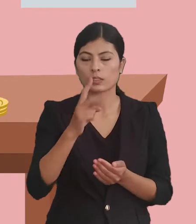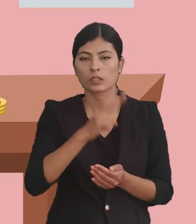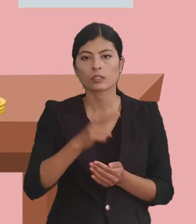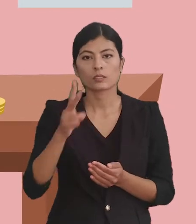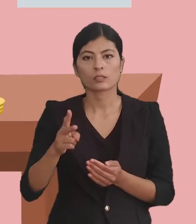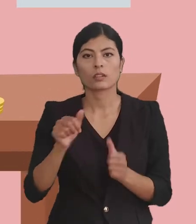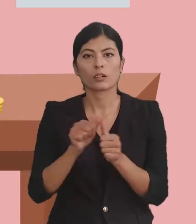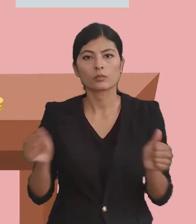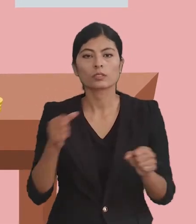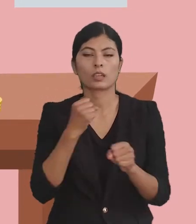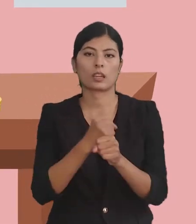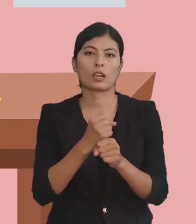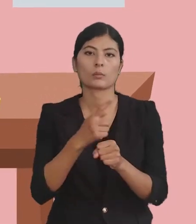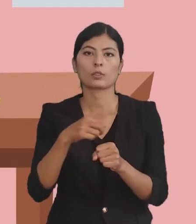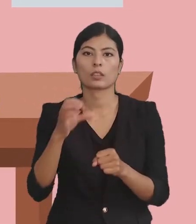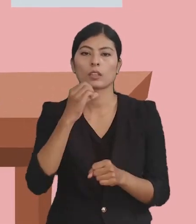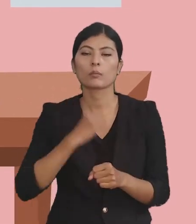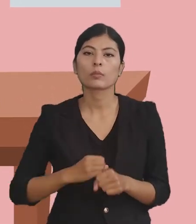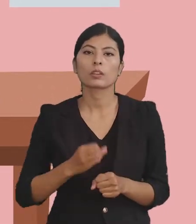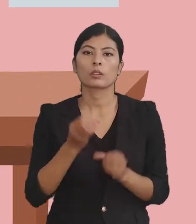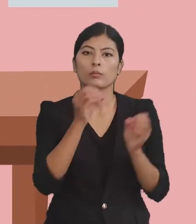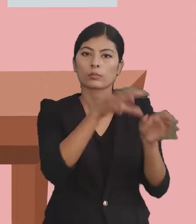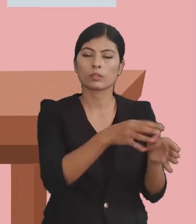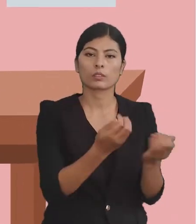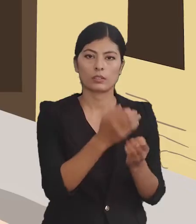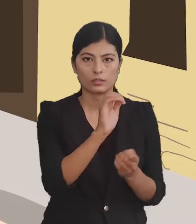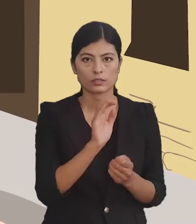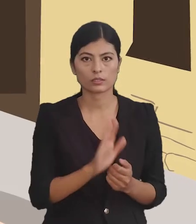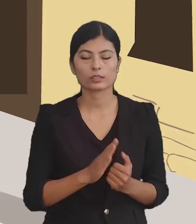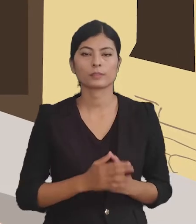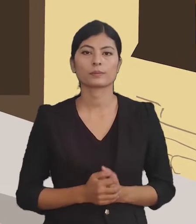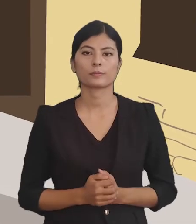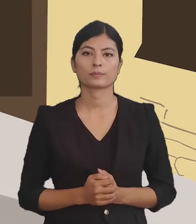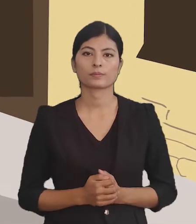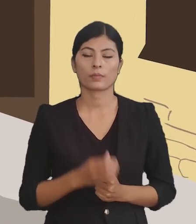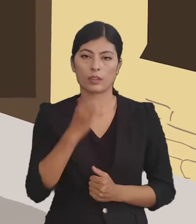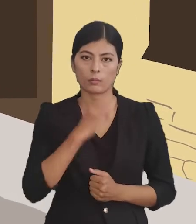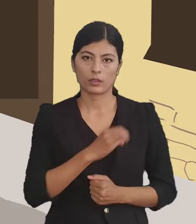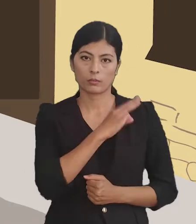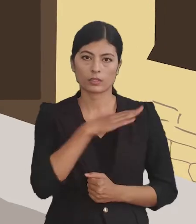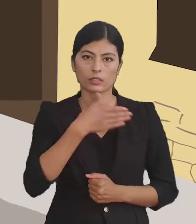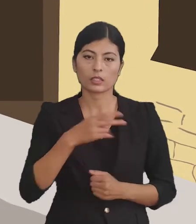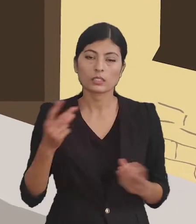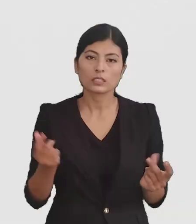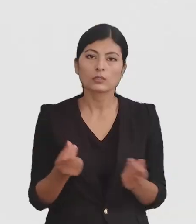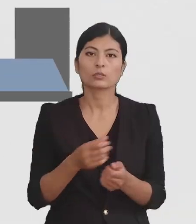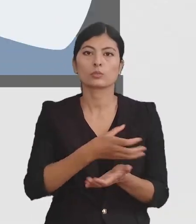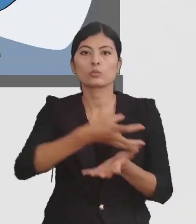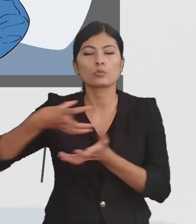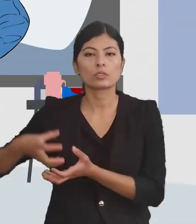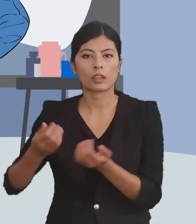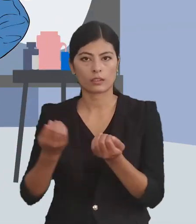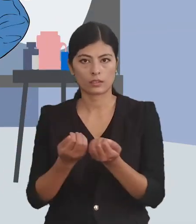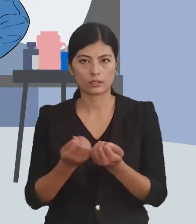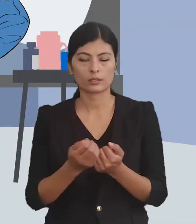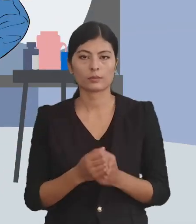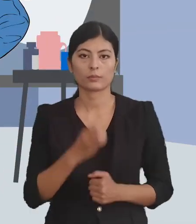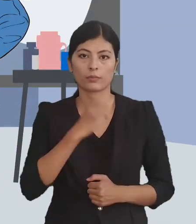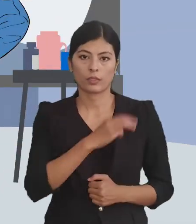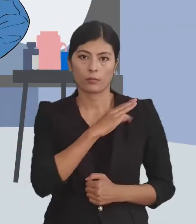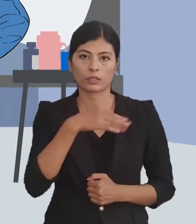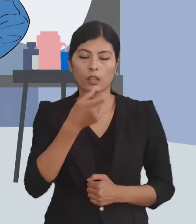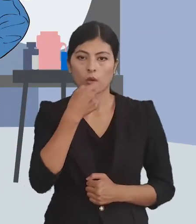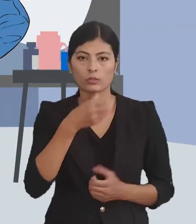किस्म के काम के लेल पीड़ित के उपलब्ध करायल जा सकते है। पीड़ित के तत्काल उद्धार करे के लेल, पीड़ित के दवाई